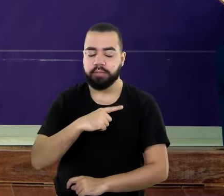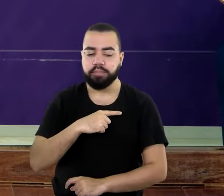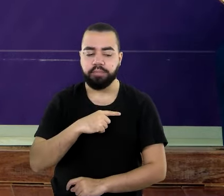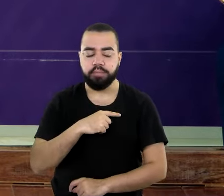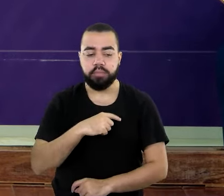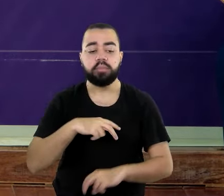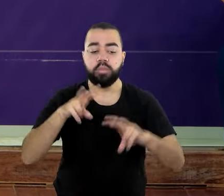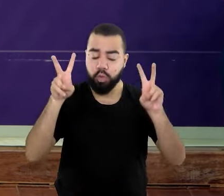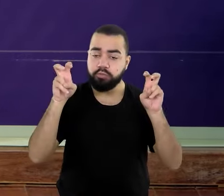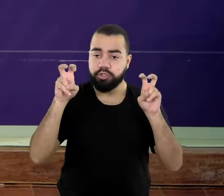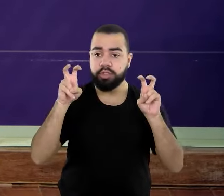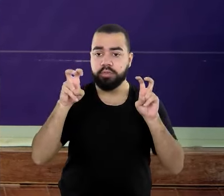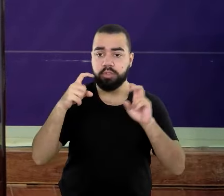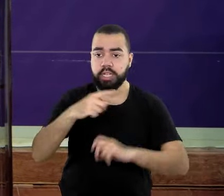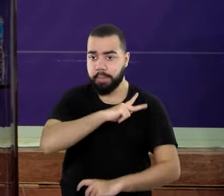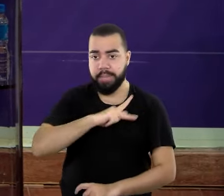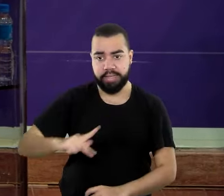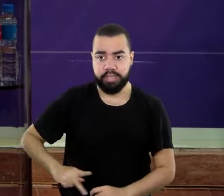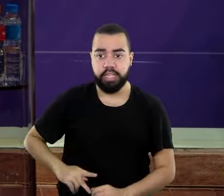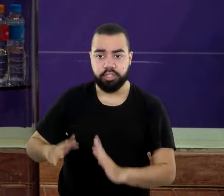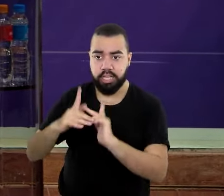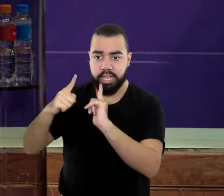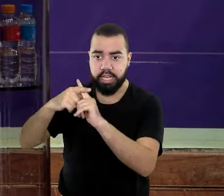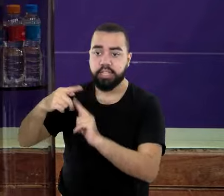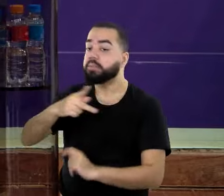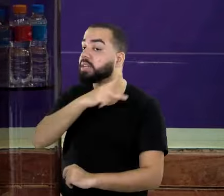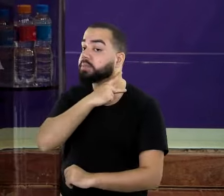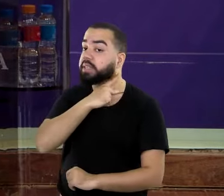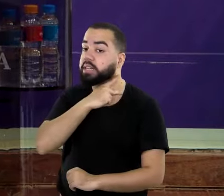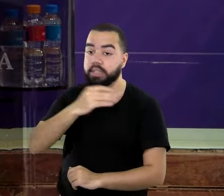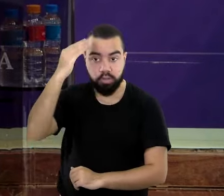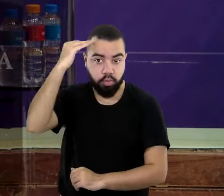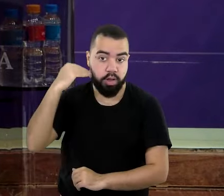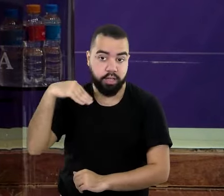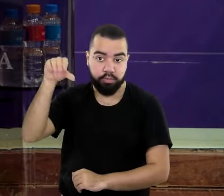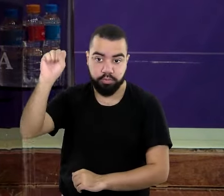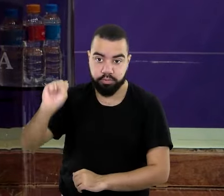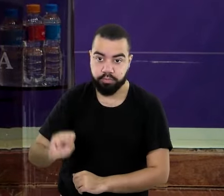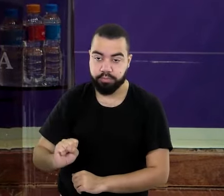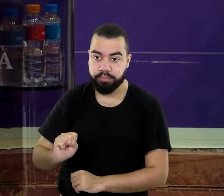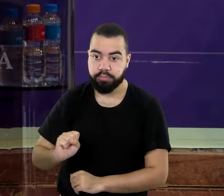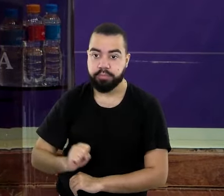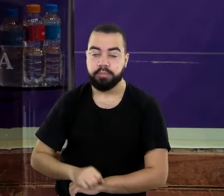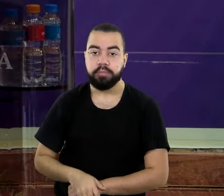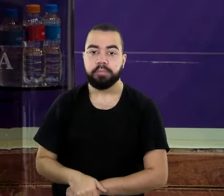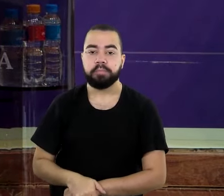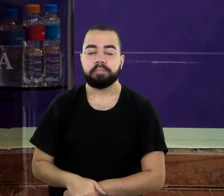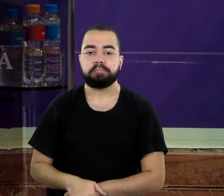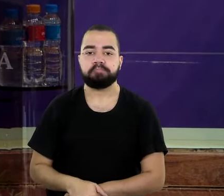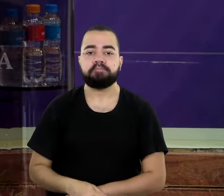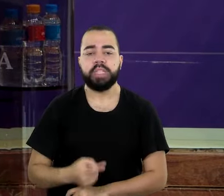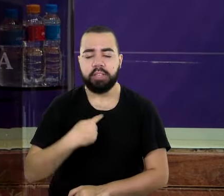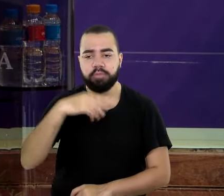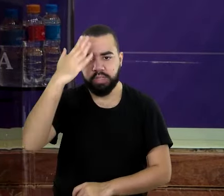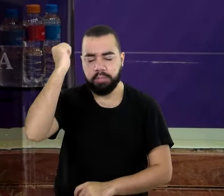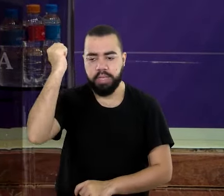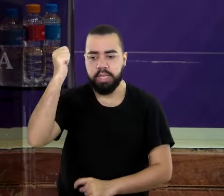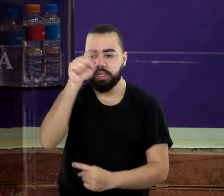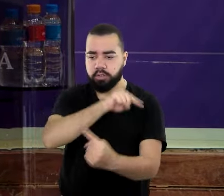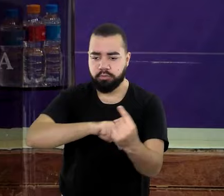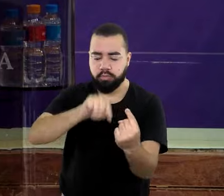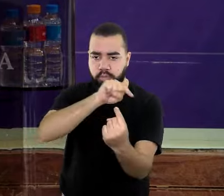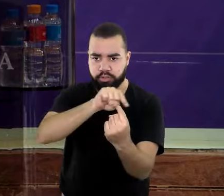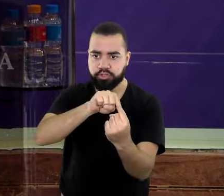o presidente do Supremo Conselho. 그것은 바로 전도하는 것입니다. E isso eu sabia do meu propósito porque era